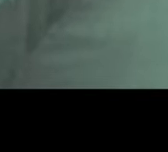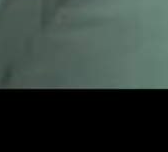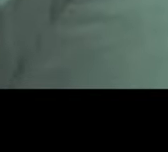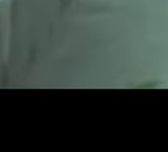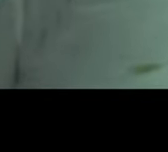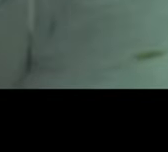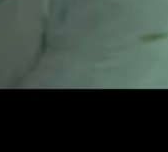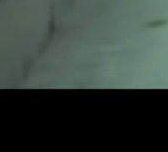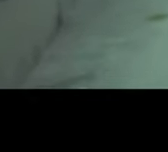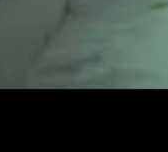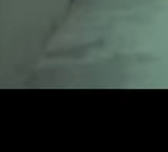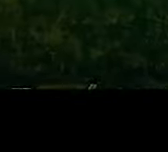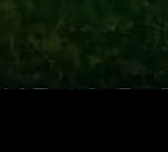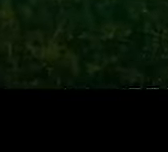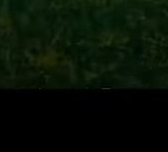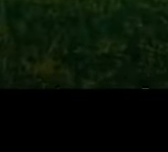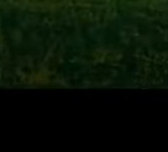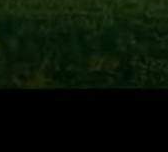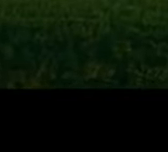Ang ganda!